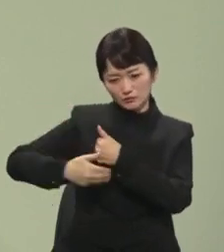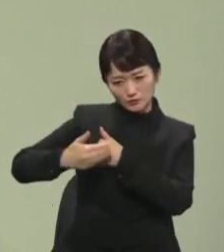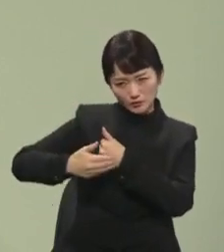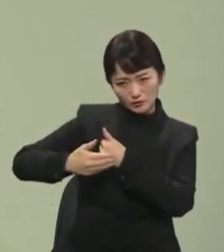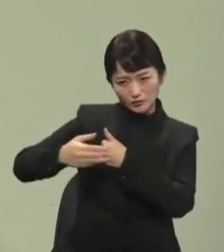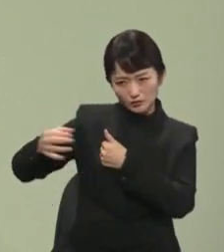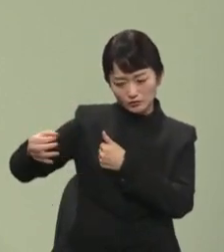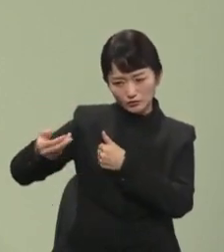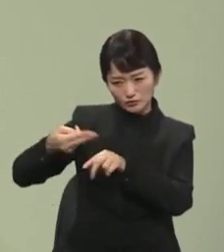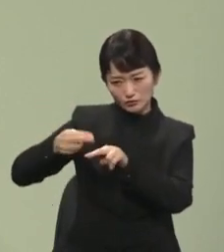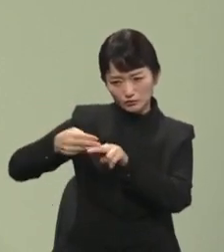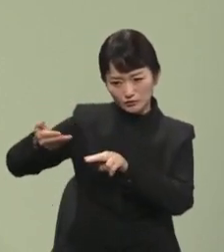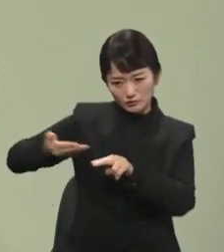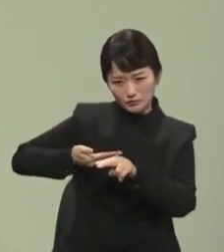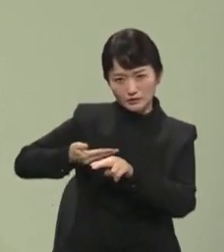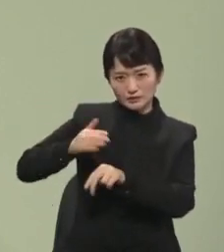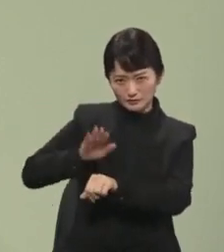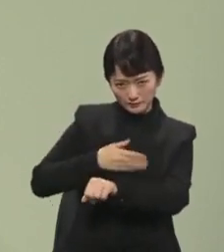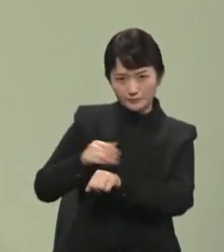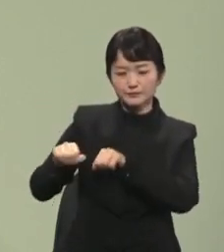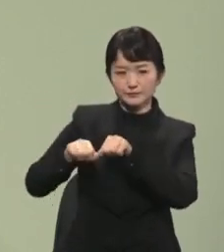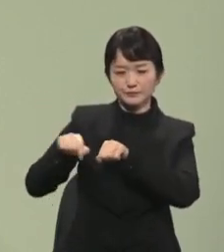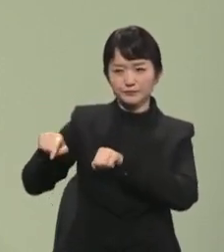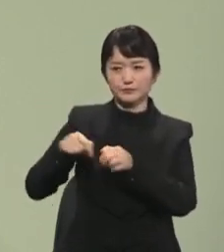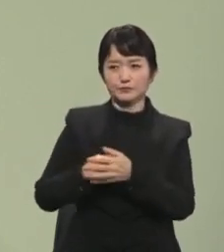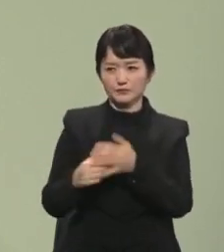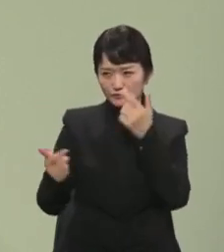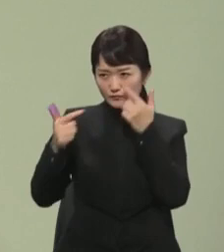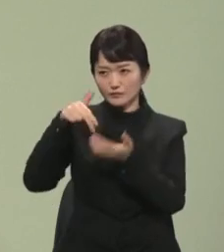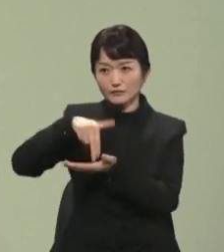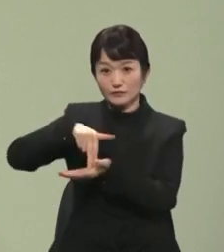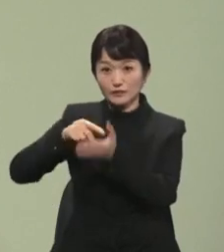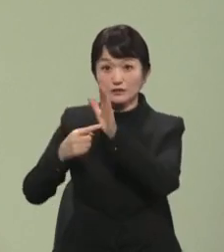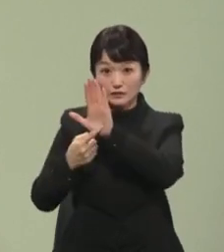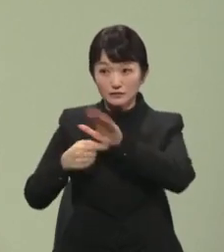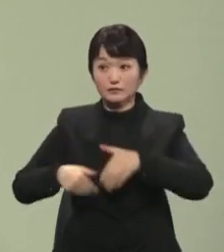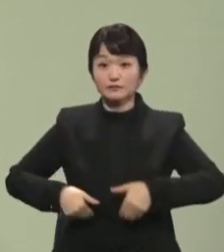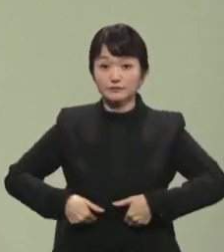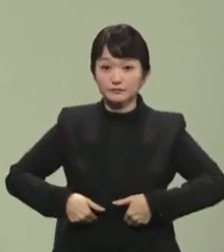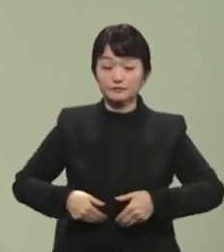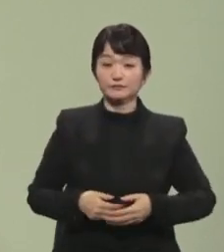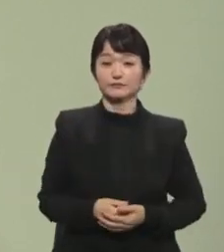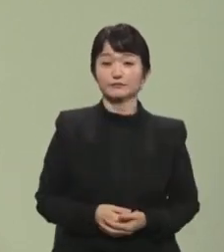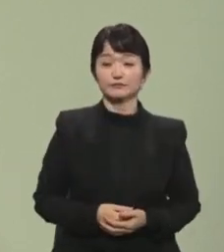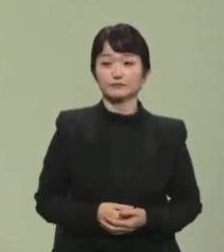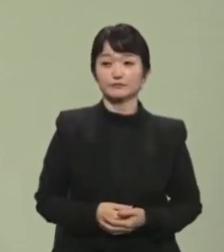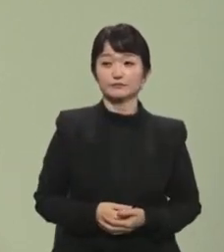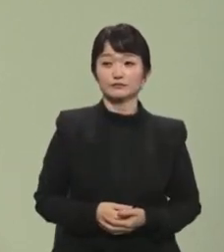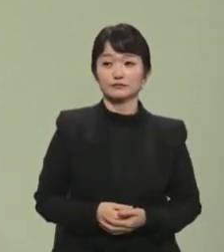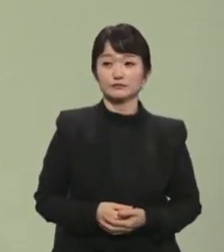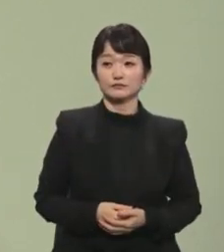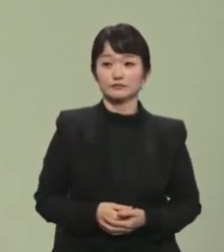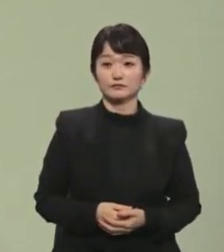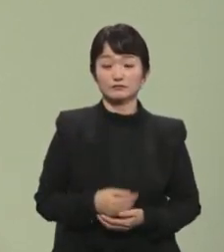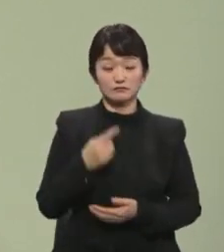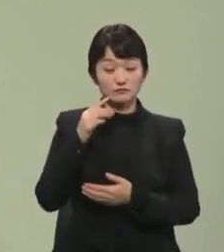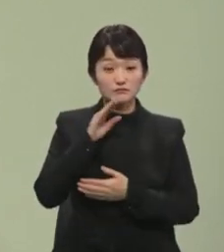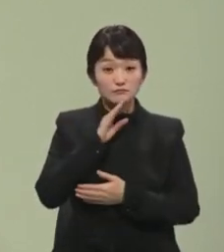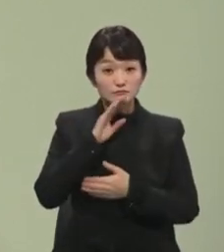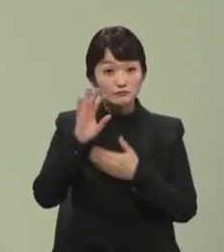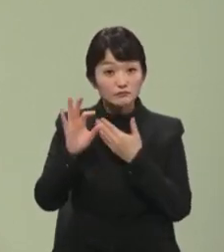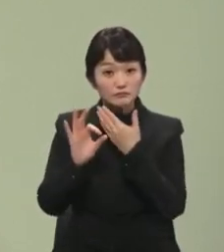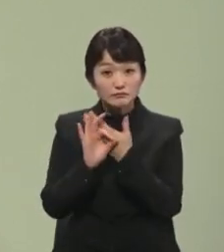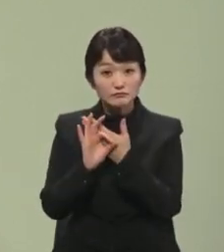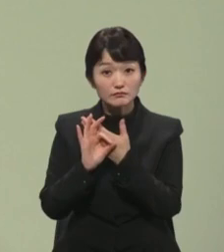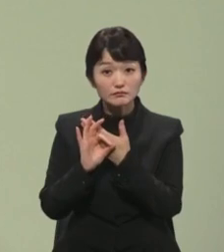거는 명백하게 잘못된 행위가 아니냐 여기에 대해서 명확하게 입장을 밝히는 것도 필요하고 그리고 만약에 그것이 사실이었다고 한다면 이건